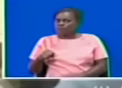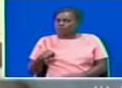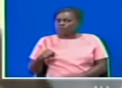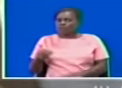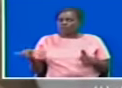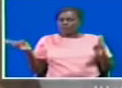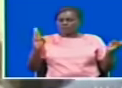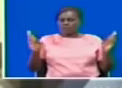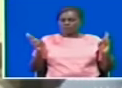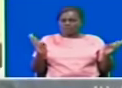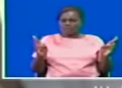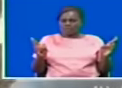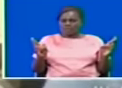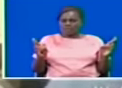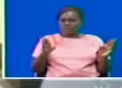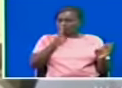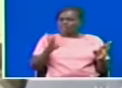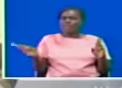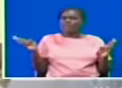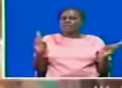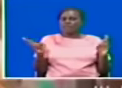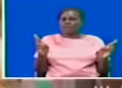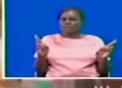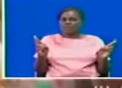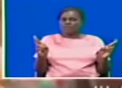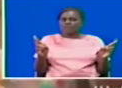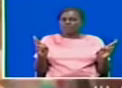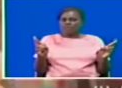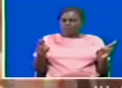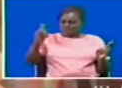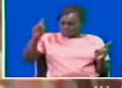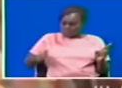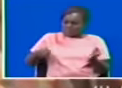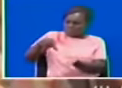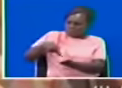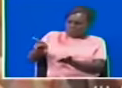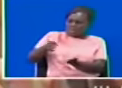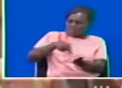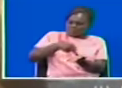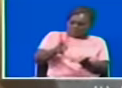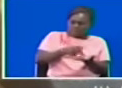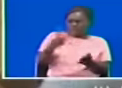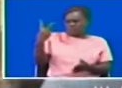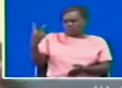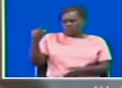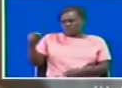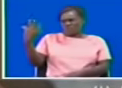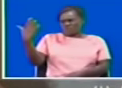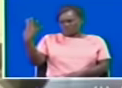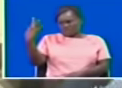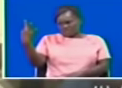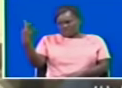mujitayarishe kabisa, wakazi wa Magarini, wakazi wa Kilifi, lazima tulipe benki 2.3 billion